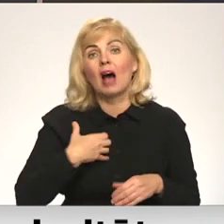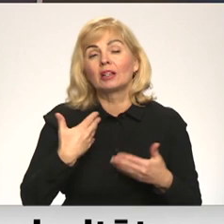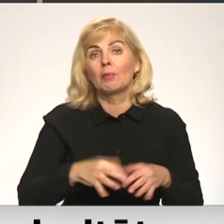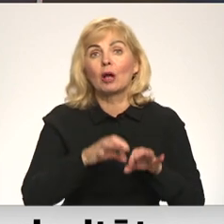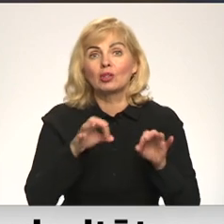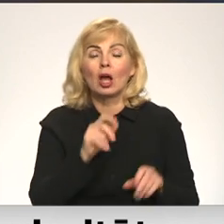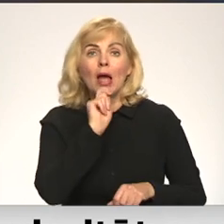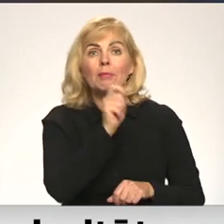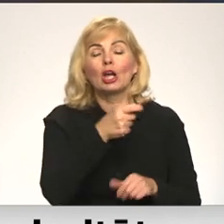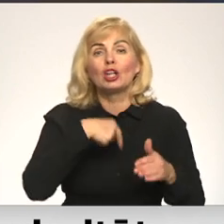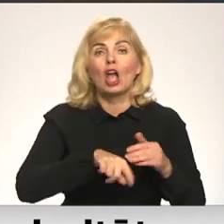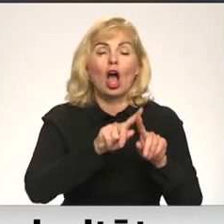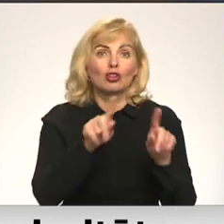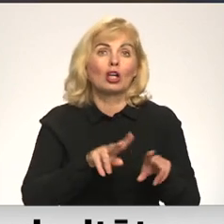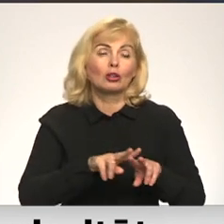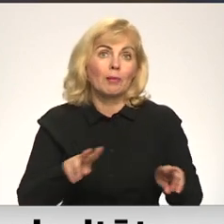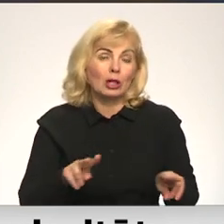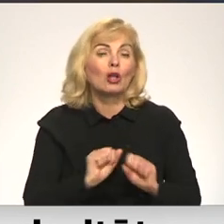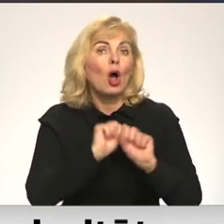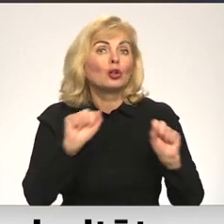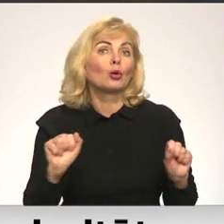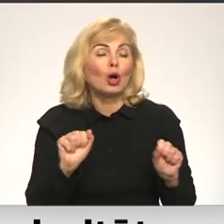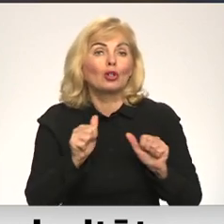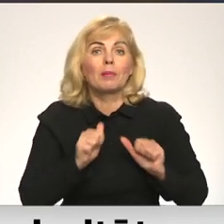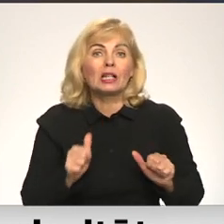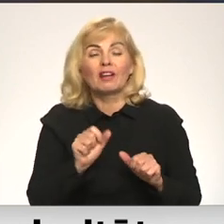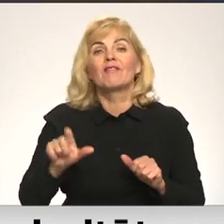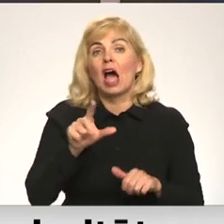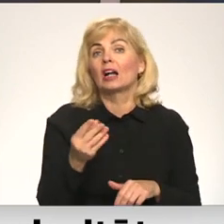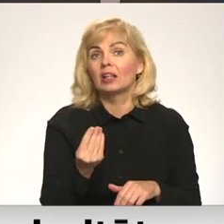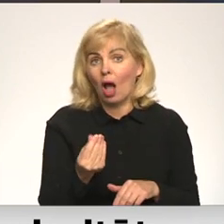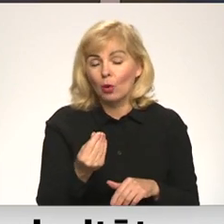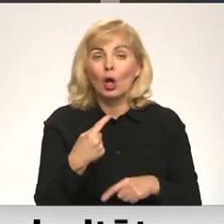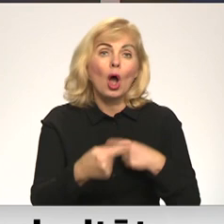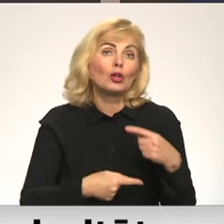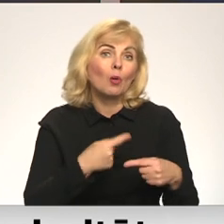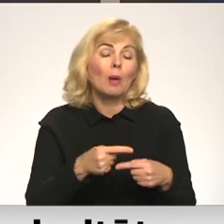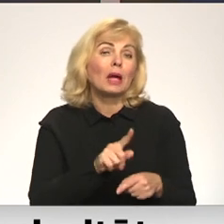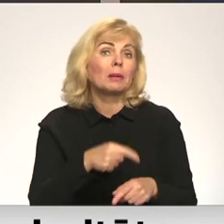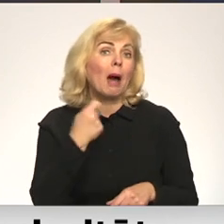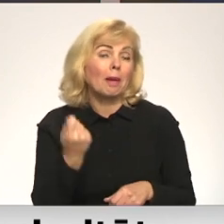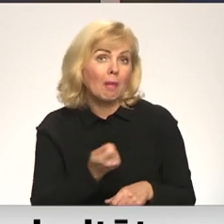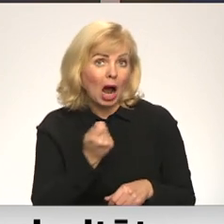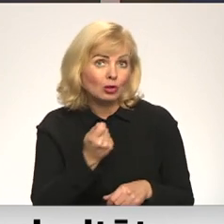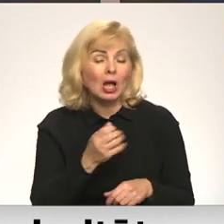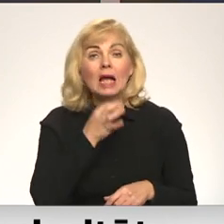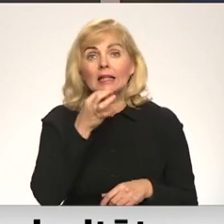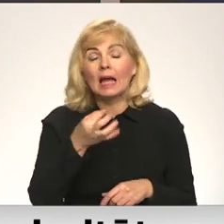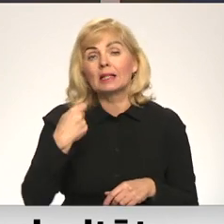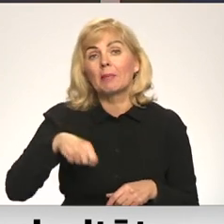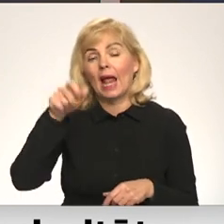piešķirt iekšlietu ministrijai un valsts drošības iestādēm lielākus līdzekļus, taču tas joprojām ir par maz, tā pauda